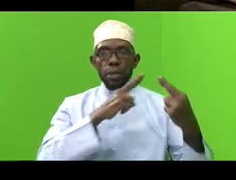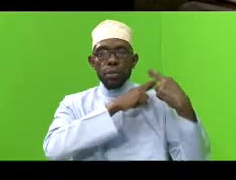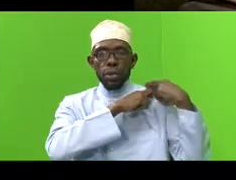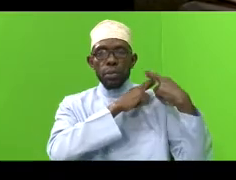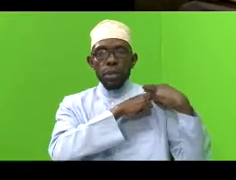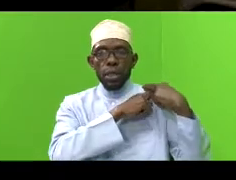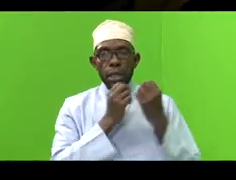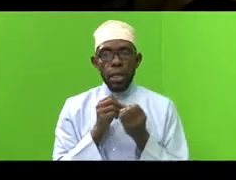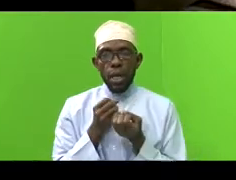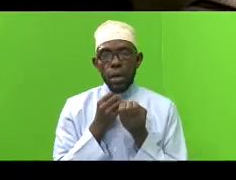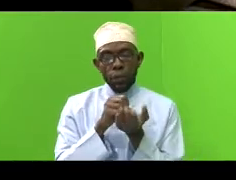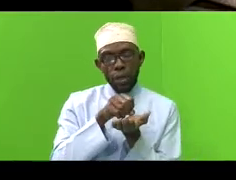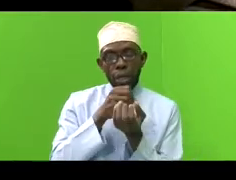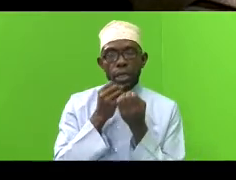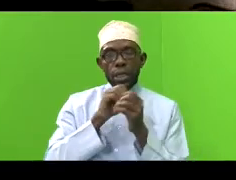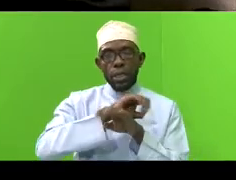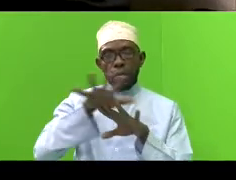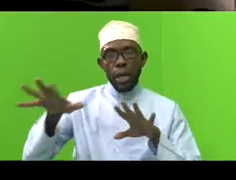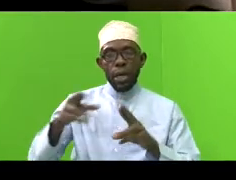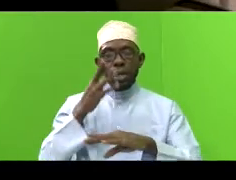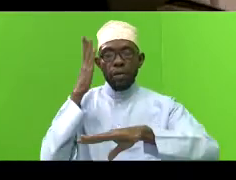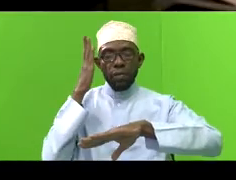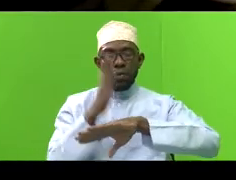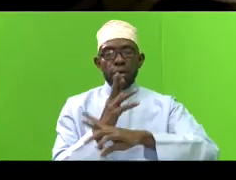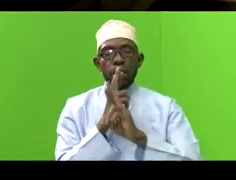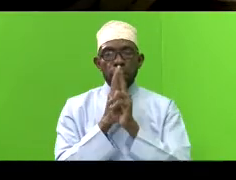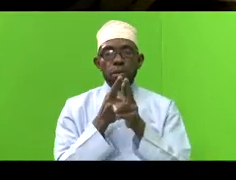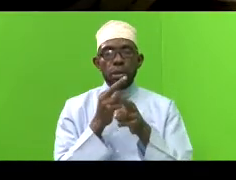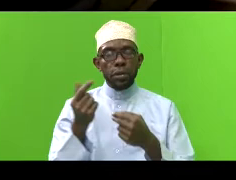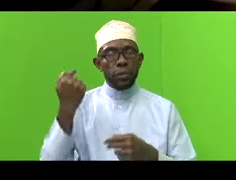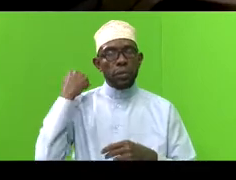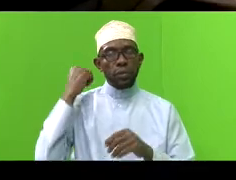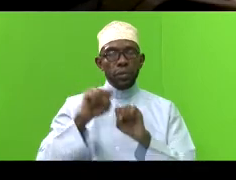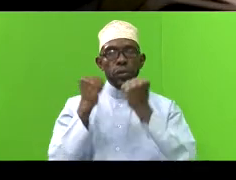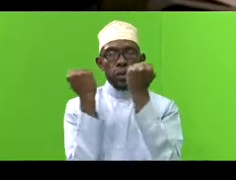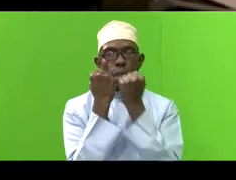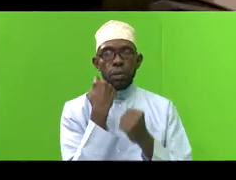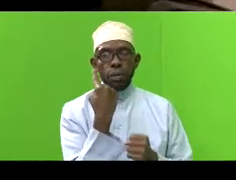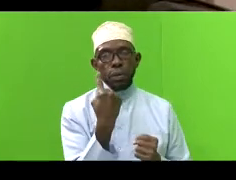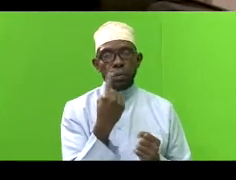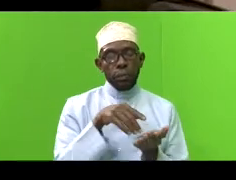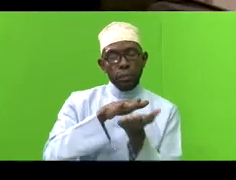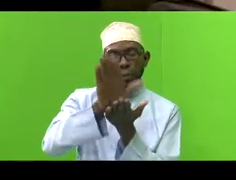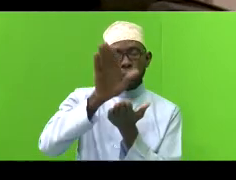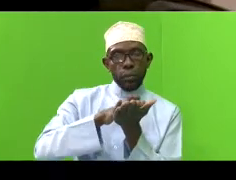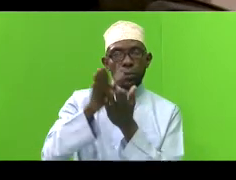kueneza habari za uongo. Wacha nitumie mfano hai tu. Majuzi tumeona shirika moja la chapisha